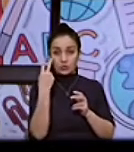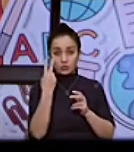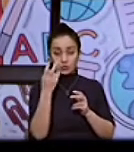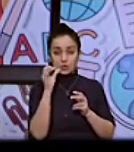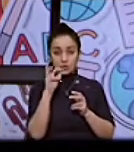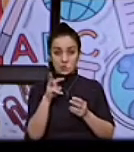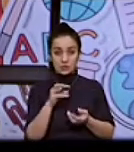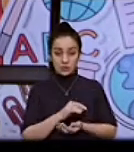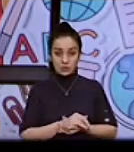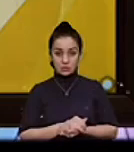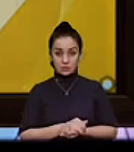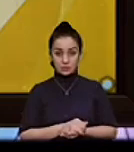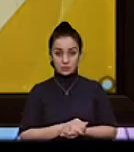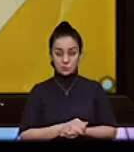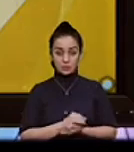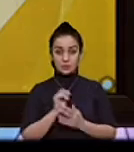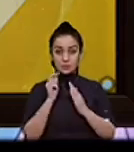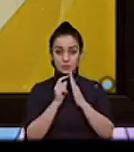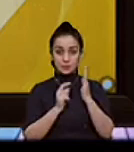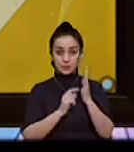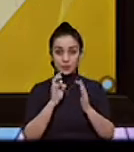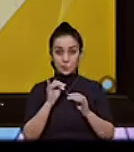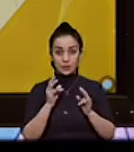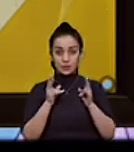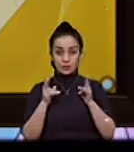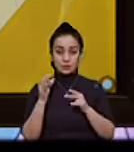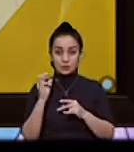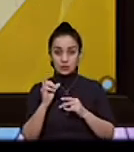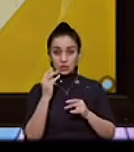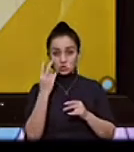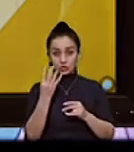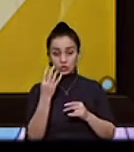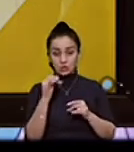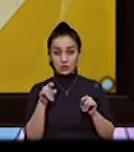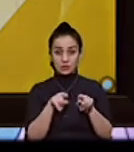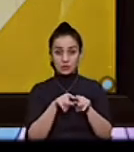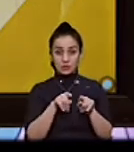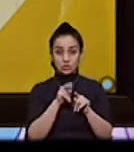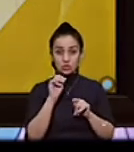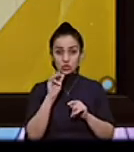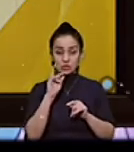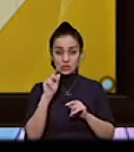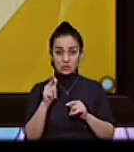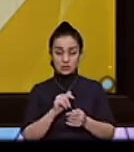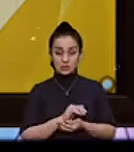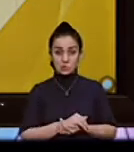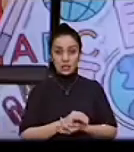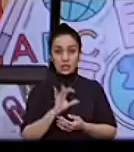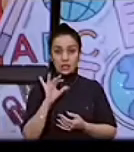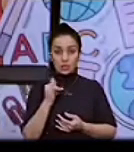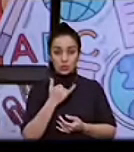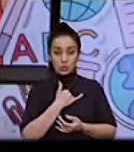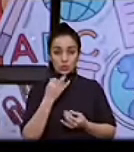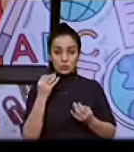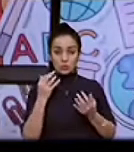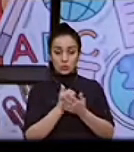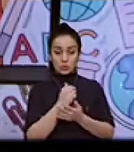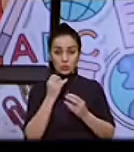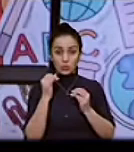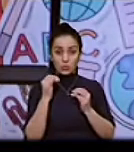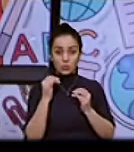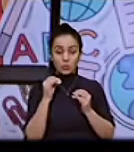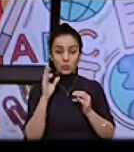2 сантиметрам. Разделили отрезок на 4 равные части, и у нас теперь